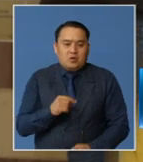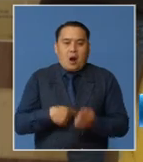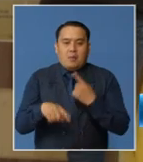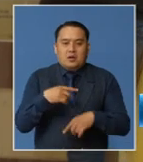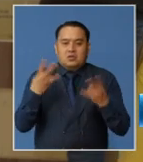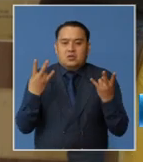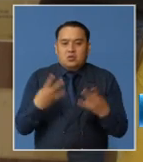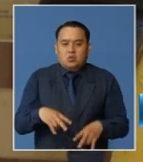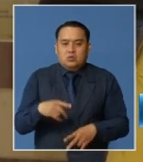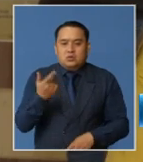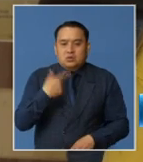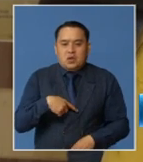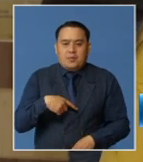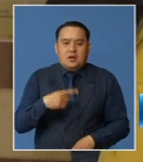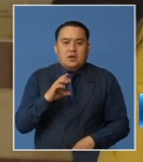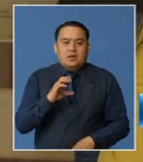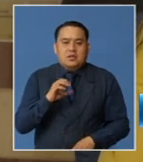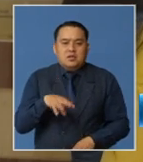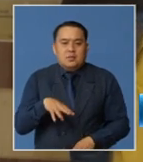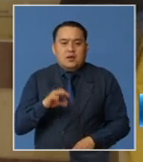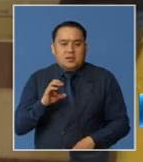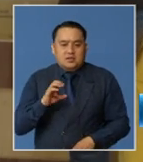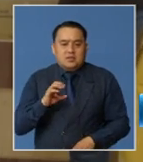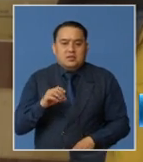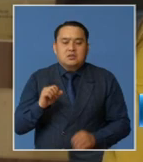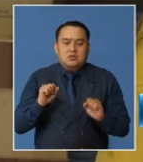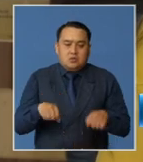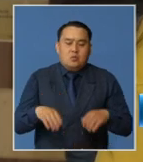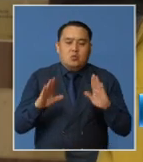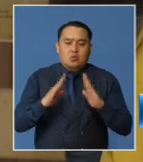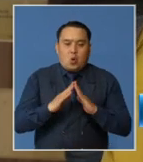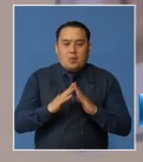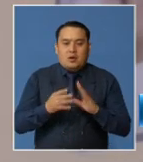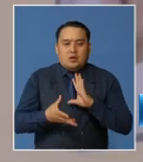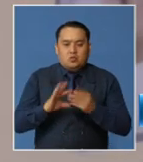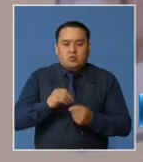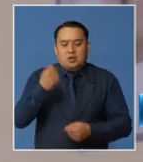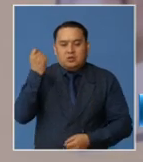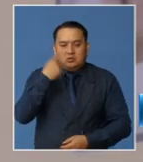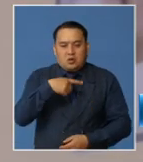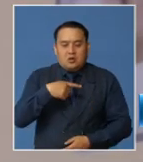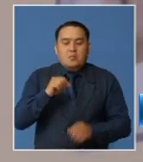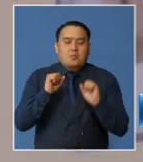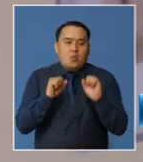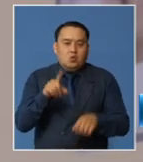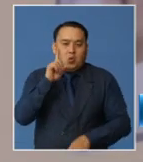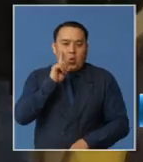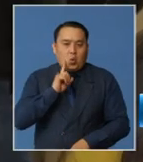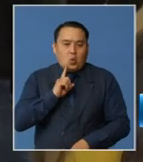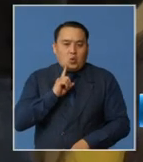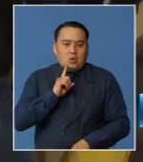сюда. Приходит СМС-уведомление, и я могу, прям сидя дома, узнать свои результаты. Очень удобно.